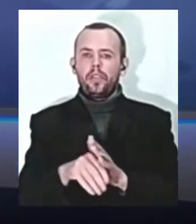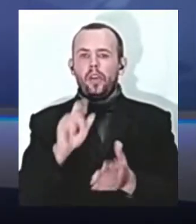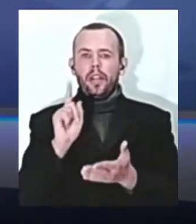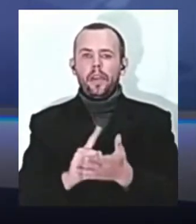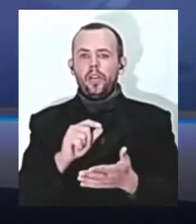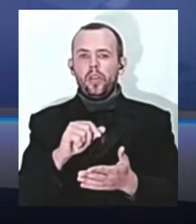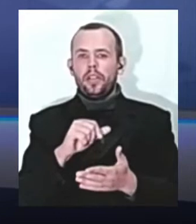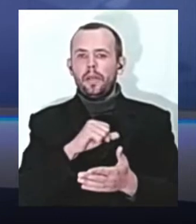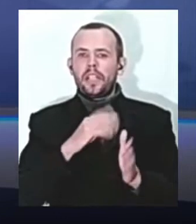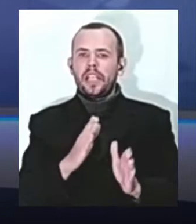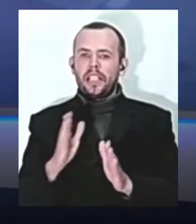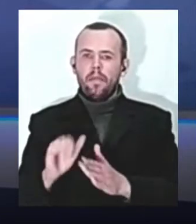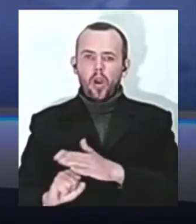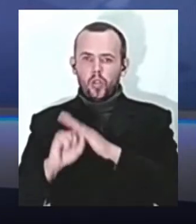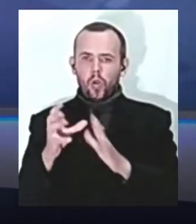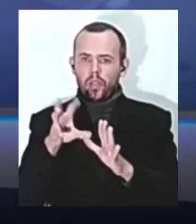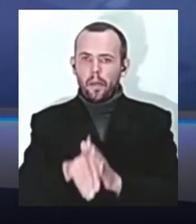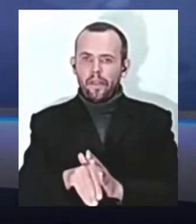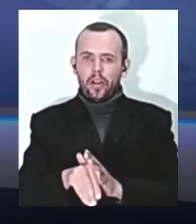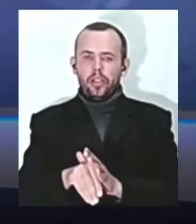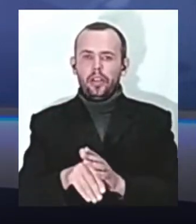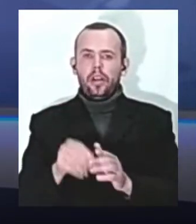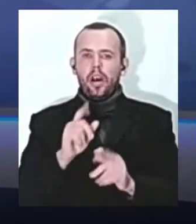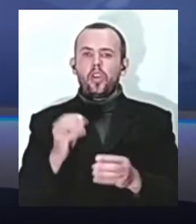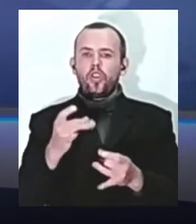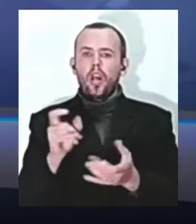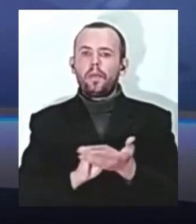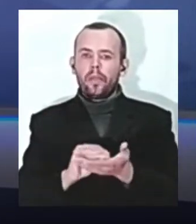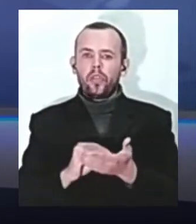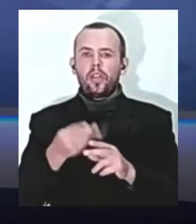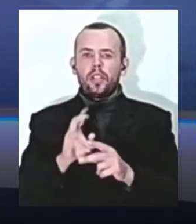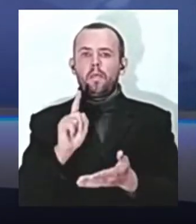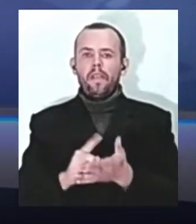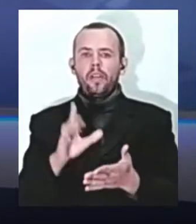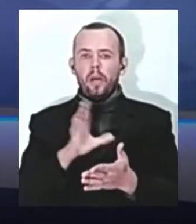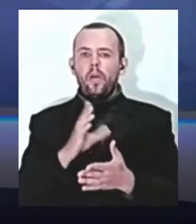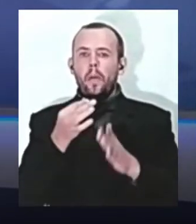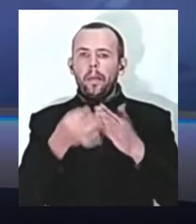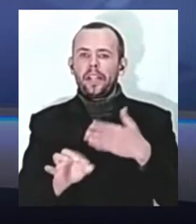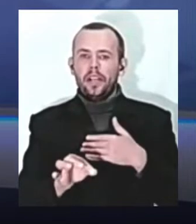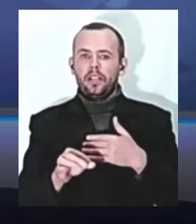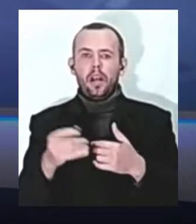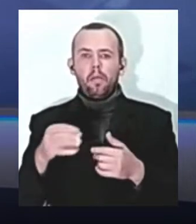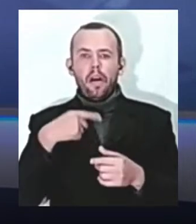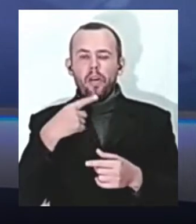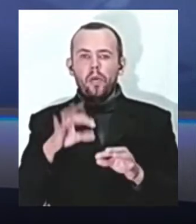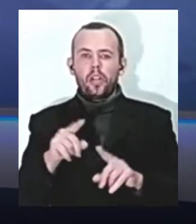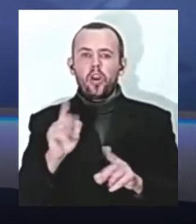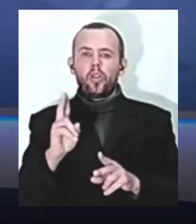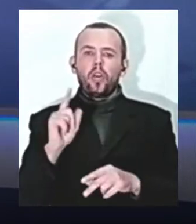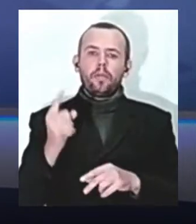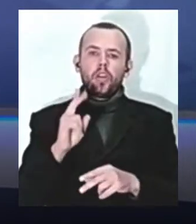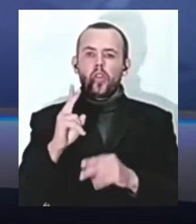основі запроваджувати. Адже, ще раз повторюю, що це повинна бути підсказка. Мова не йде про те, щоб хтось перший, хтось останній. В першу чергу,